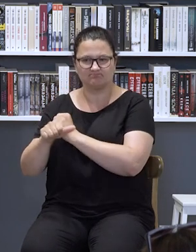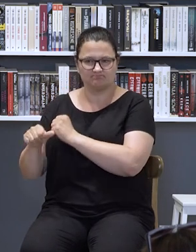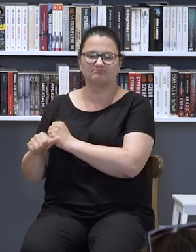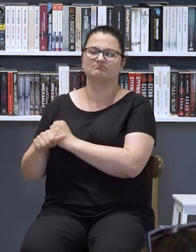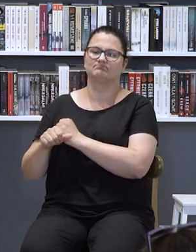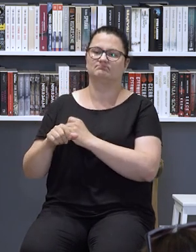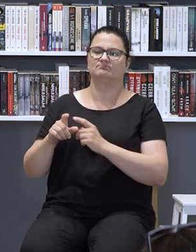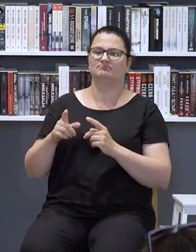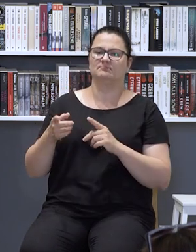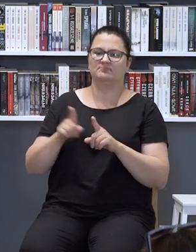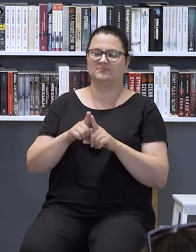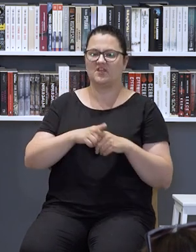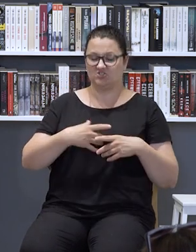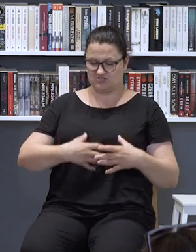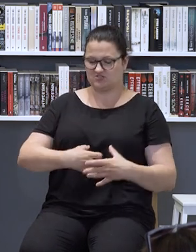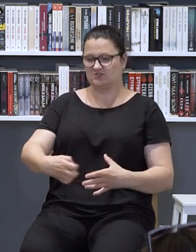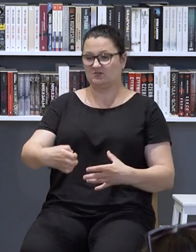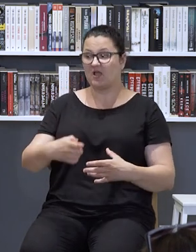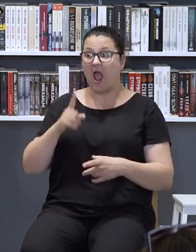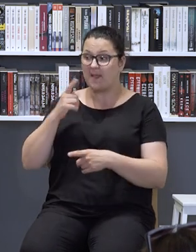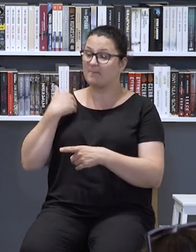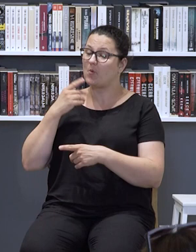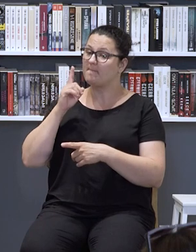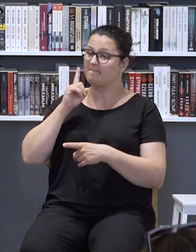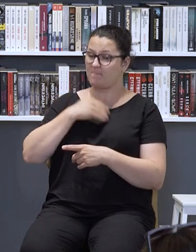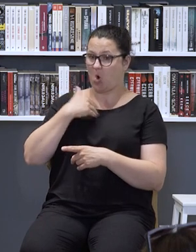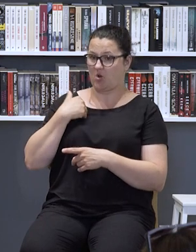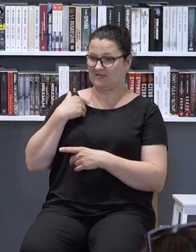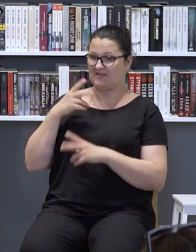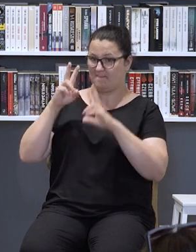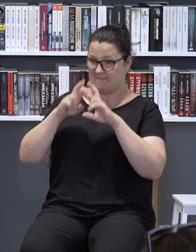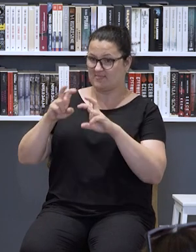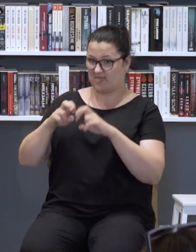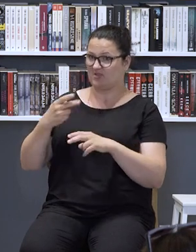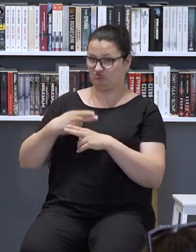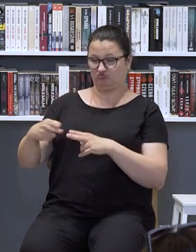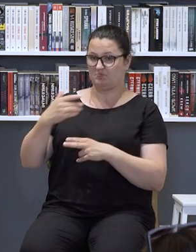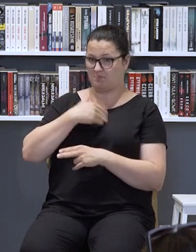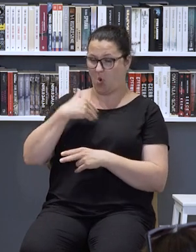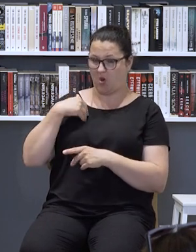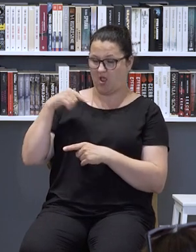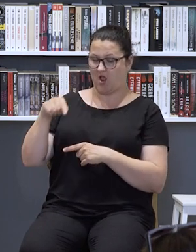matki. Wiele takich odbić. Przy czym to były Polki. Nad Polkami te badania były prowadzone.